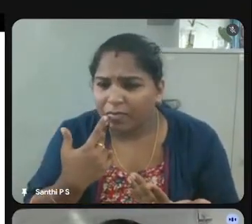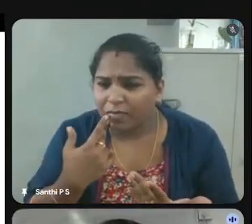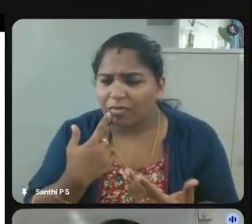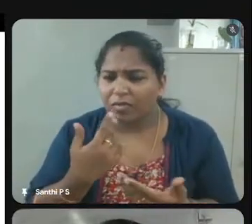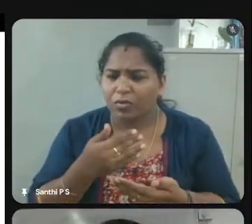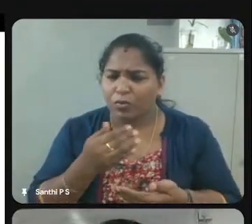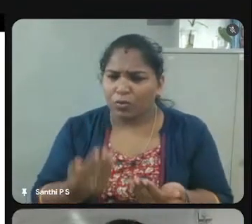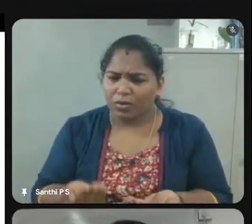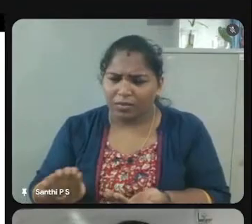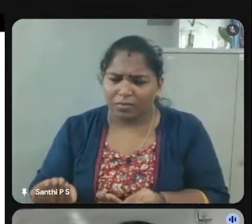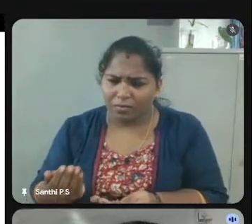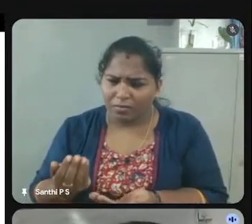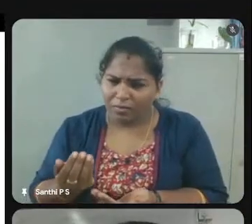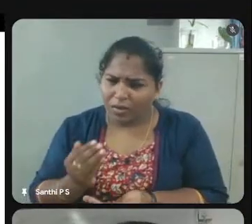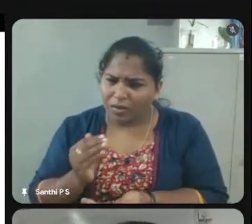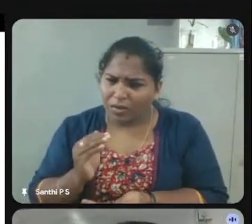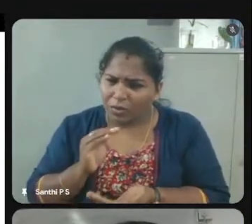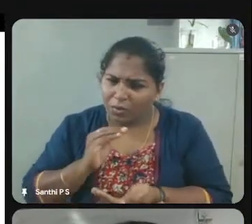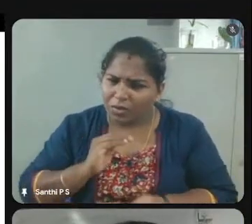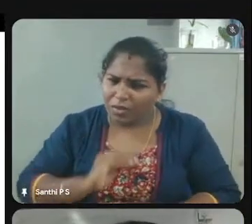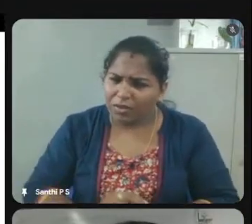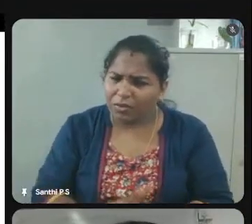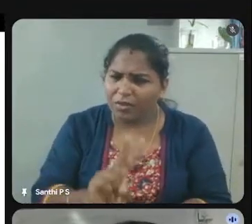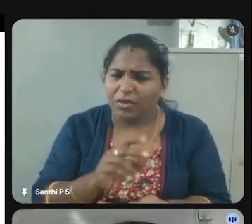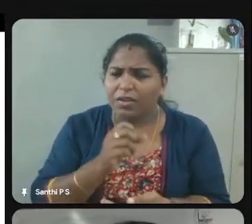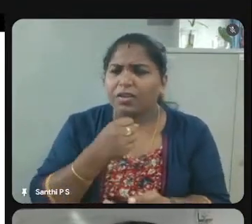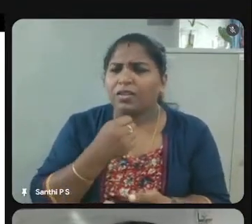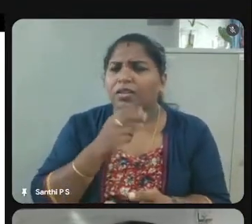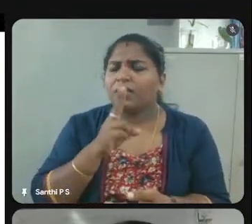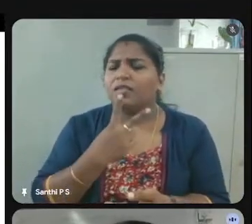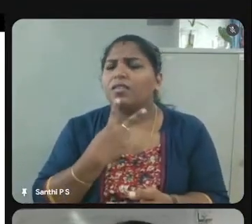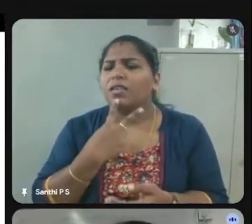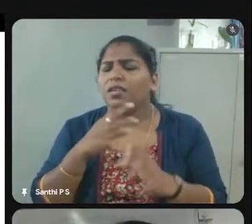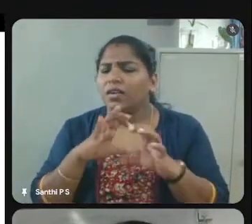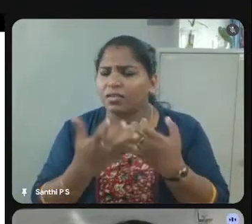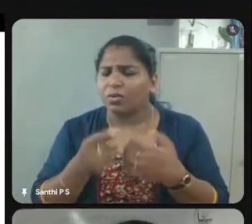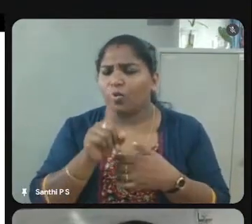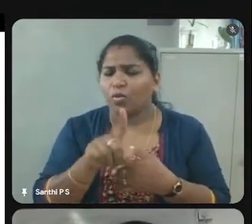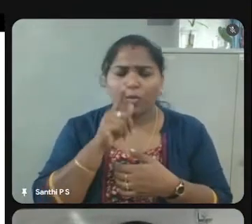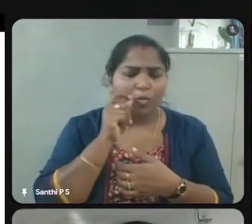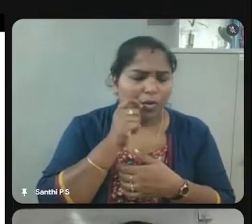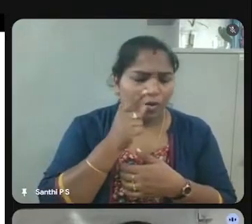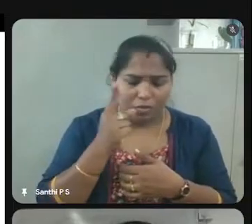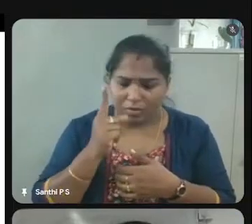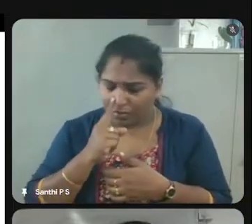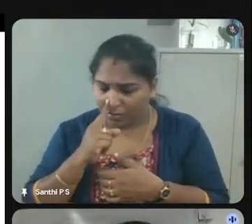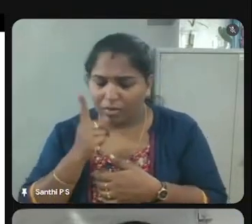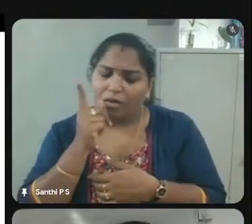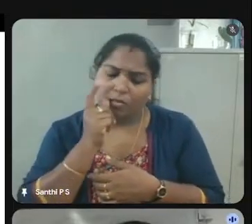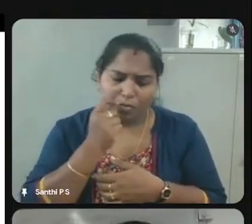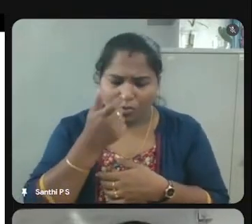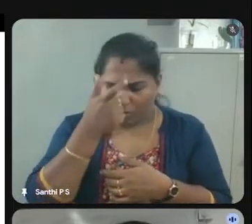വയസ്സുണ്ട്. 2ാം ക്ലാസ്സിലാണ് പഠിക്കുന്നത്. ഒരു ഗേളും ആണ്. അപ്പോ ബോയ് കുഴപ്പമില്ല,